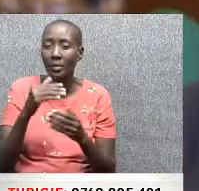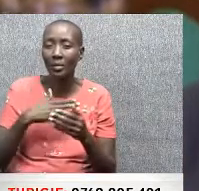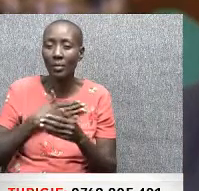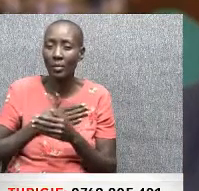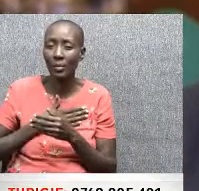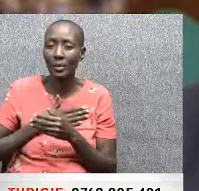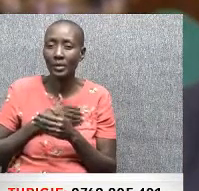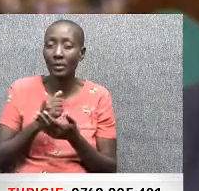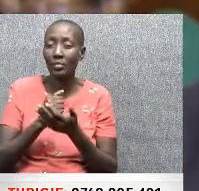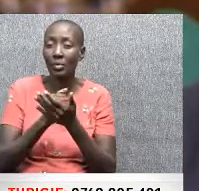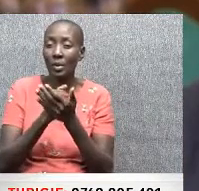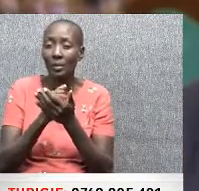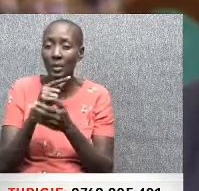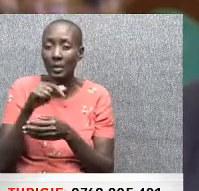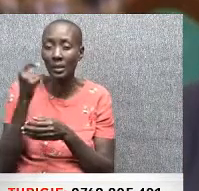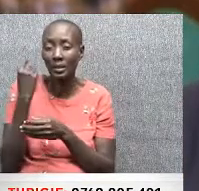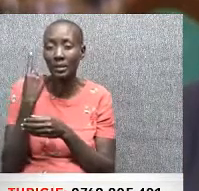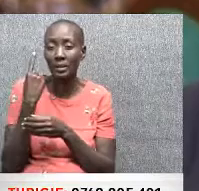before the court